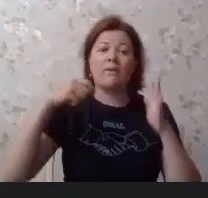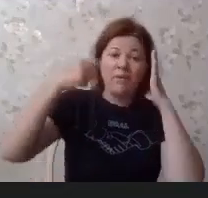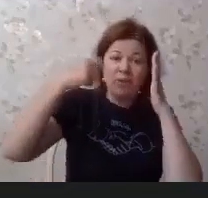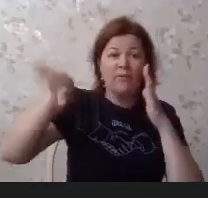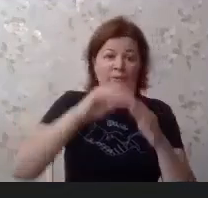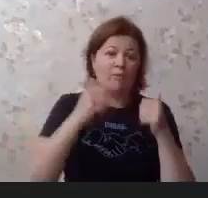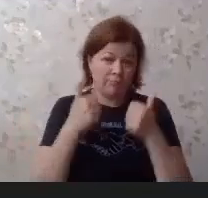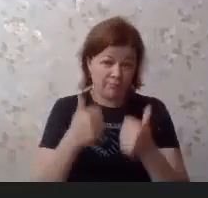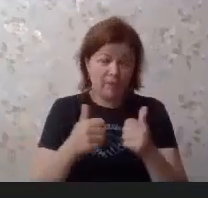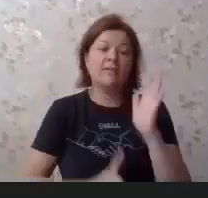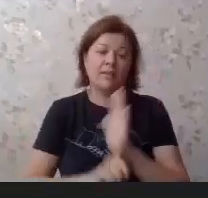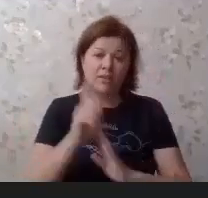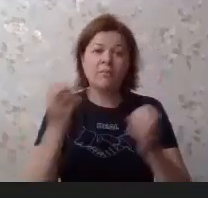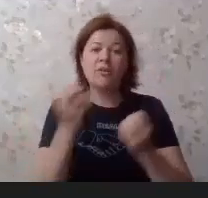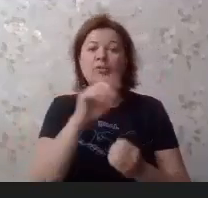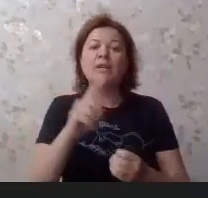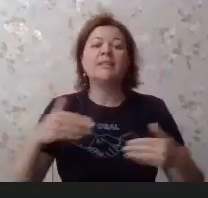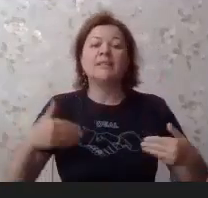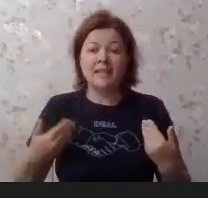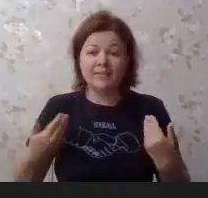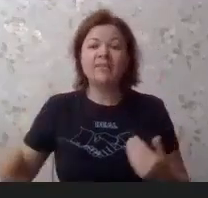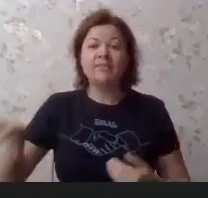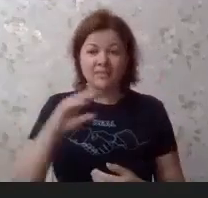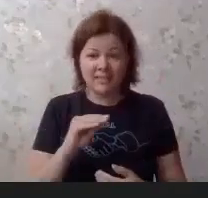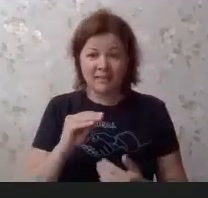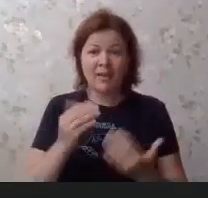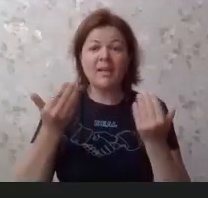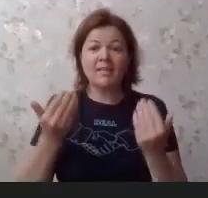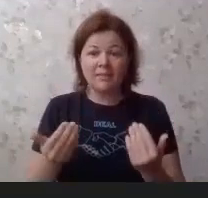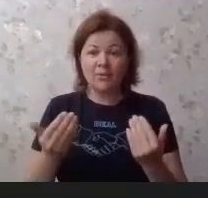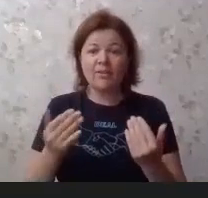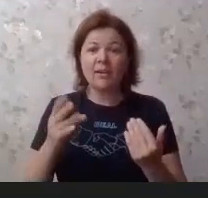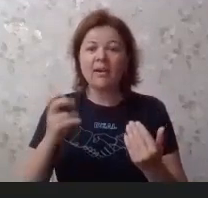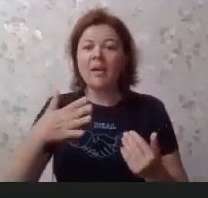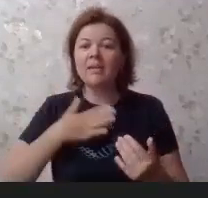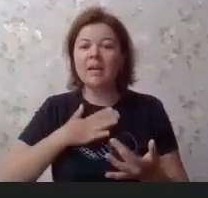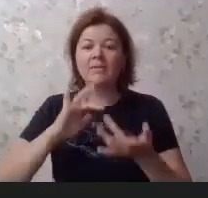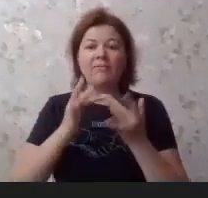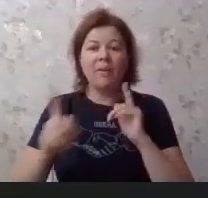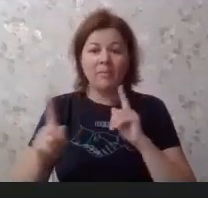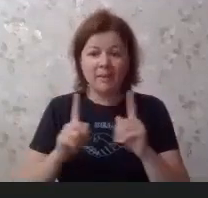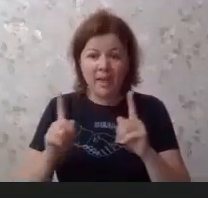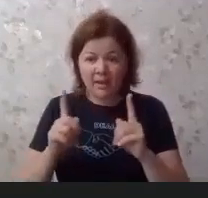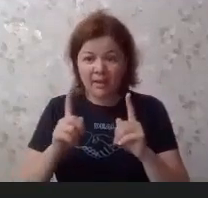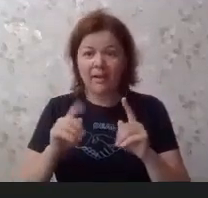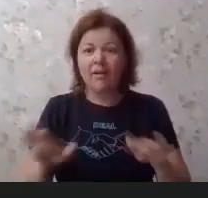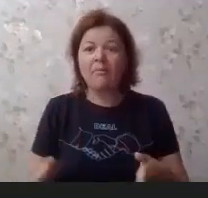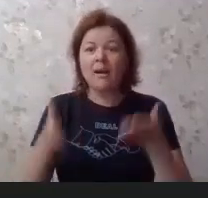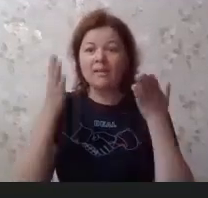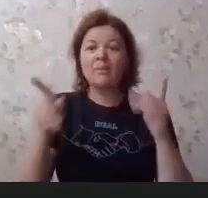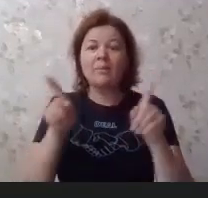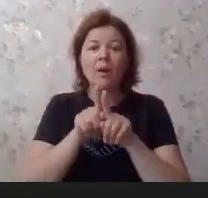Еще раз здравствуйте всем. Сегодня мы в нашем вебинаре затронем такую специфическую тему. Она